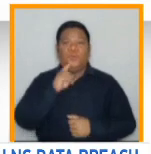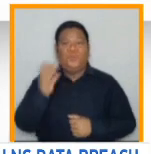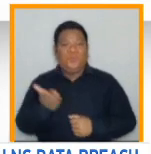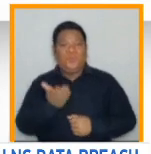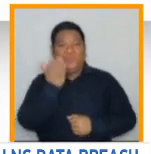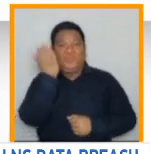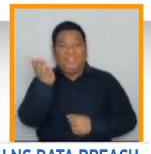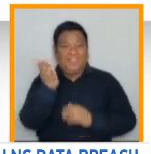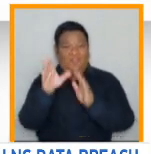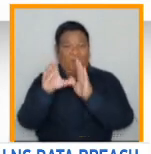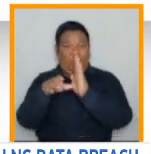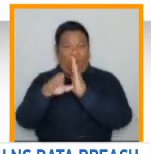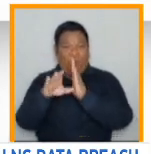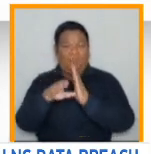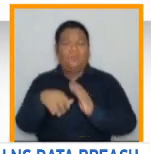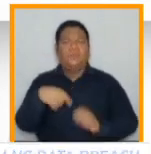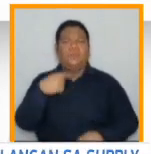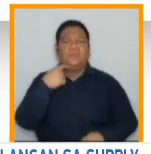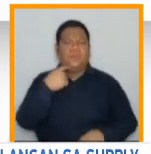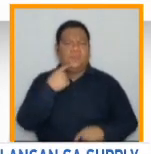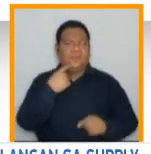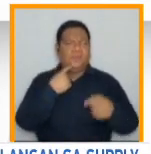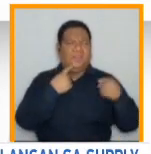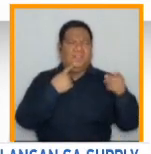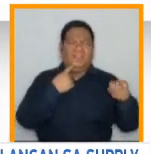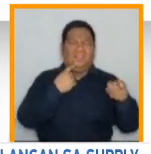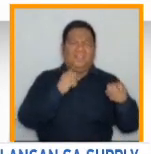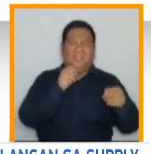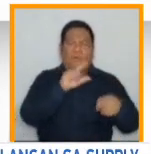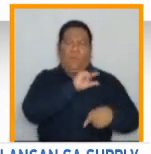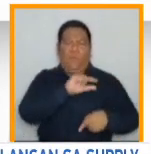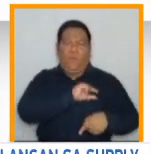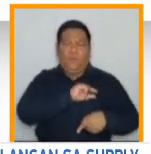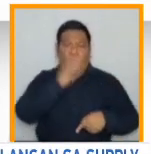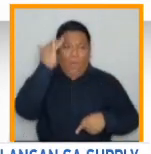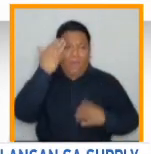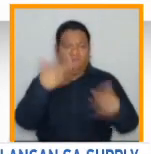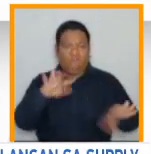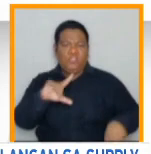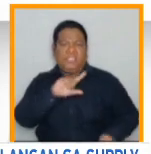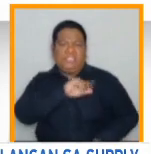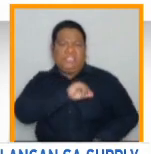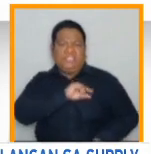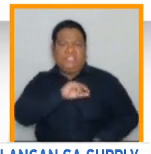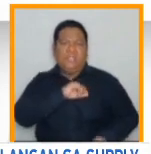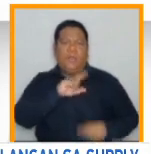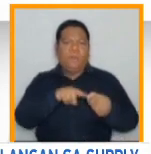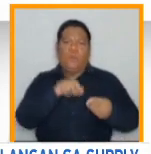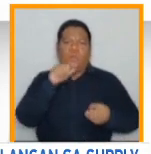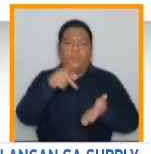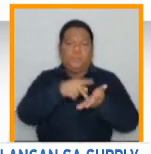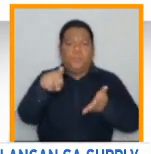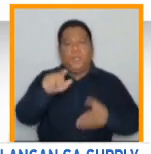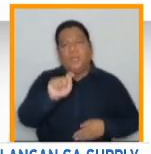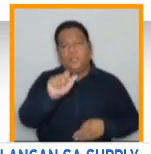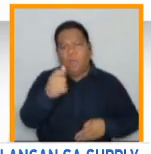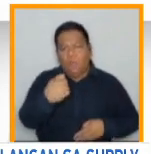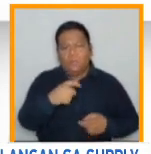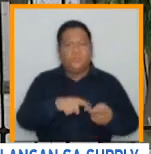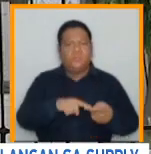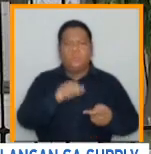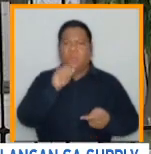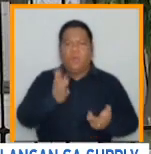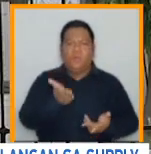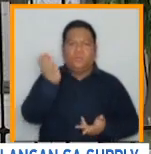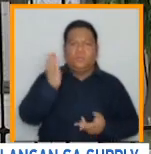matapos siyang mahatulan ng guilty ng hindi pagbabayad ng buwis at hindi paghahain ng income tax return o ITR ng Quezon City Regional